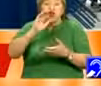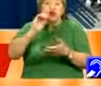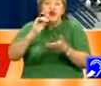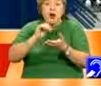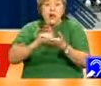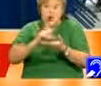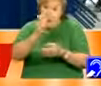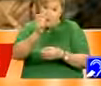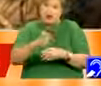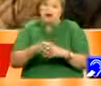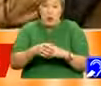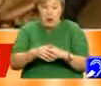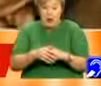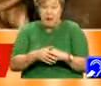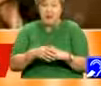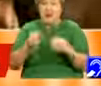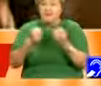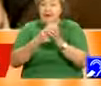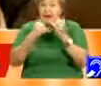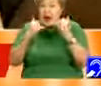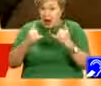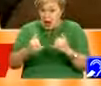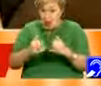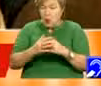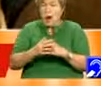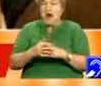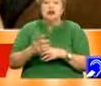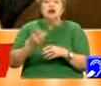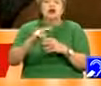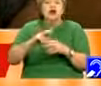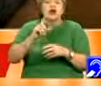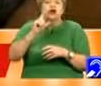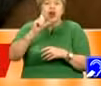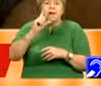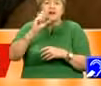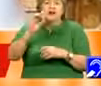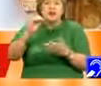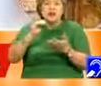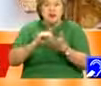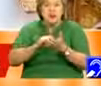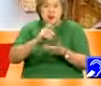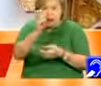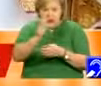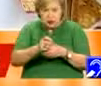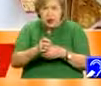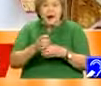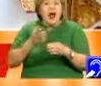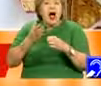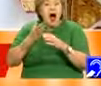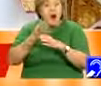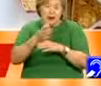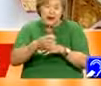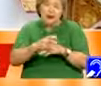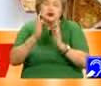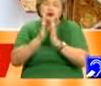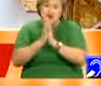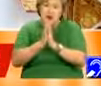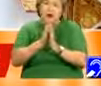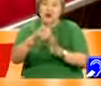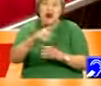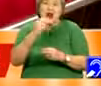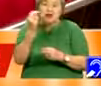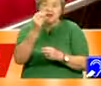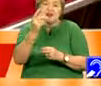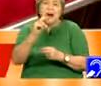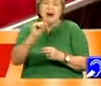de persoane. Până în momentul de față, peste 70.000 de credincioși au trecut pe la Racla cu